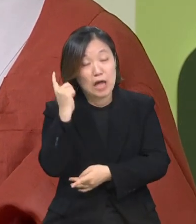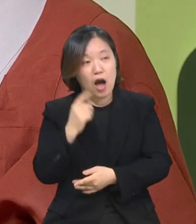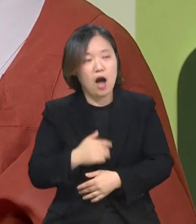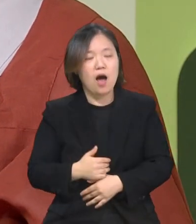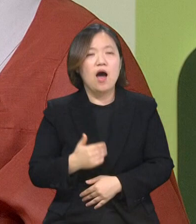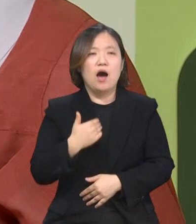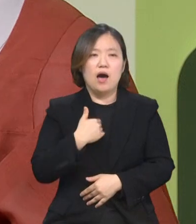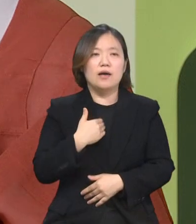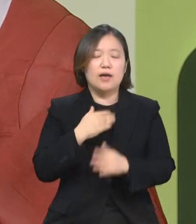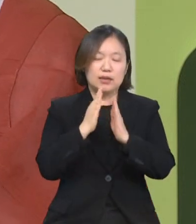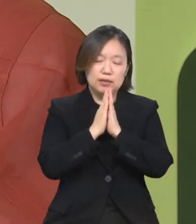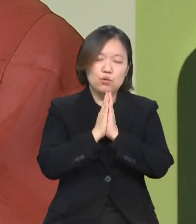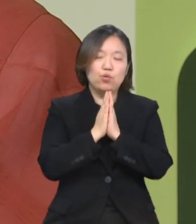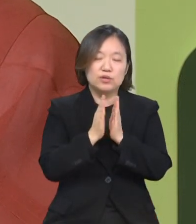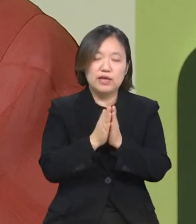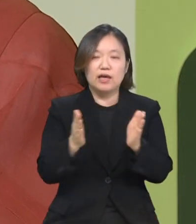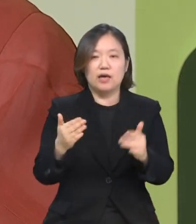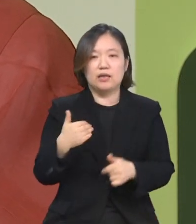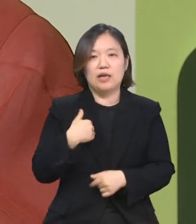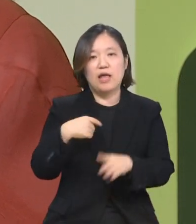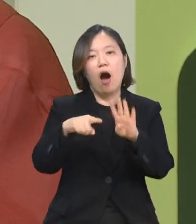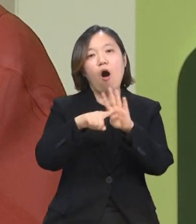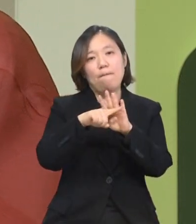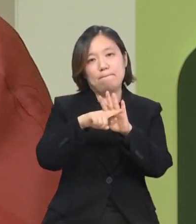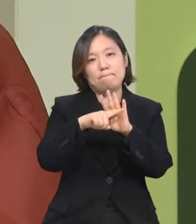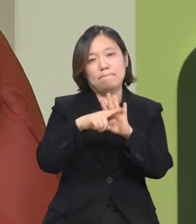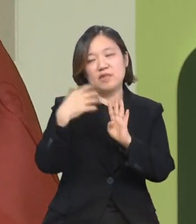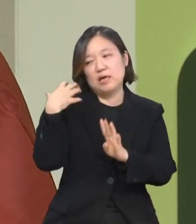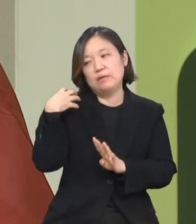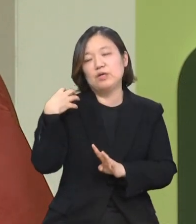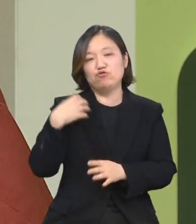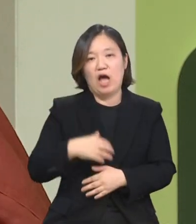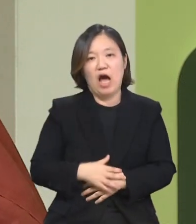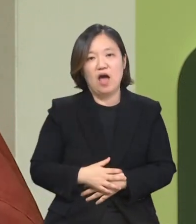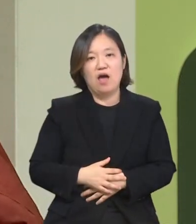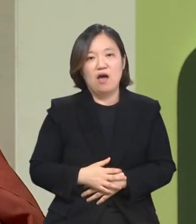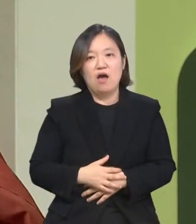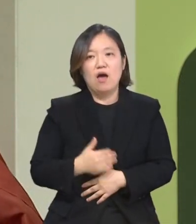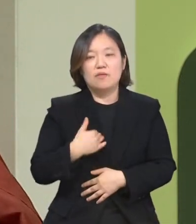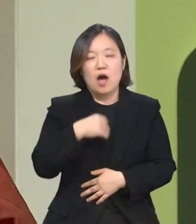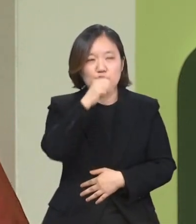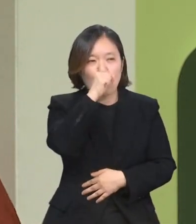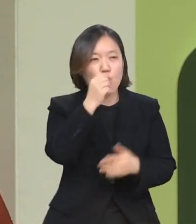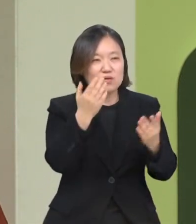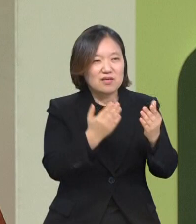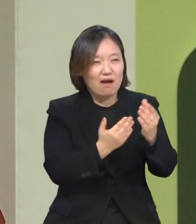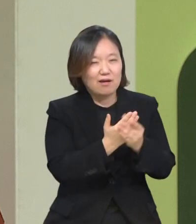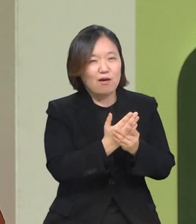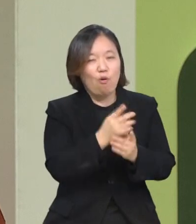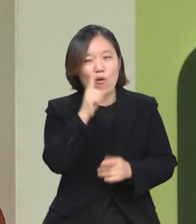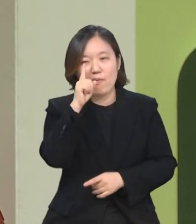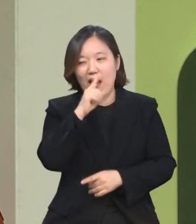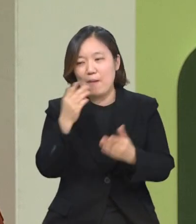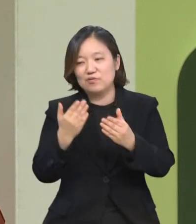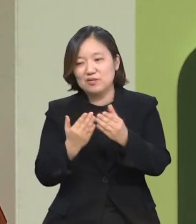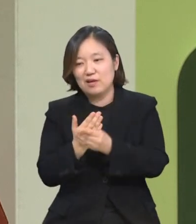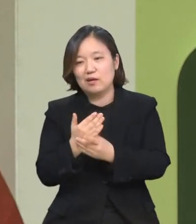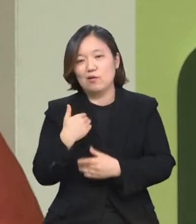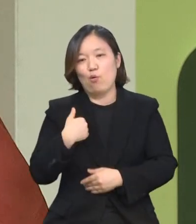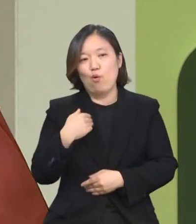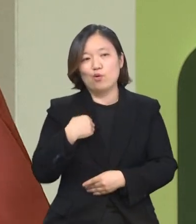아 그래 이게 다 내 업인가보다 광우스님이 소나무에서 얘기한 대로 좋은 일도 나쁜 일도 다 내 업에